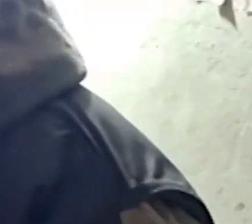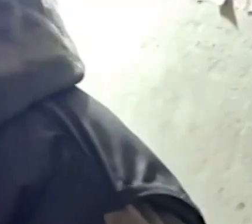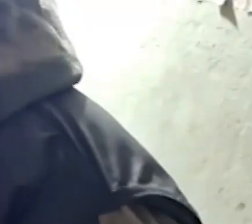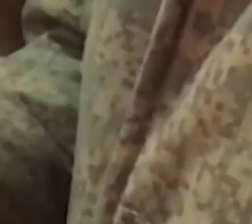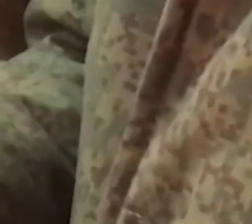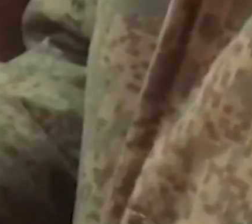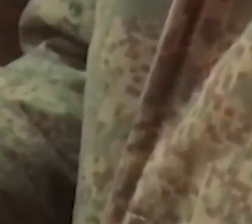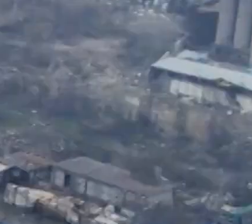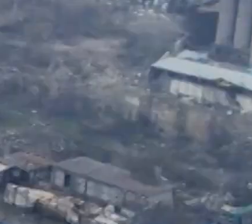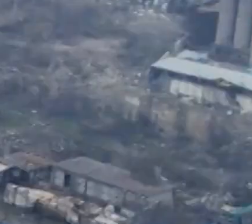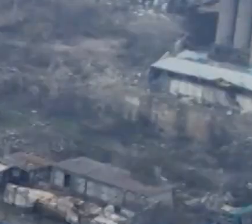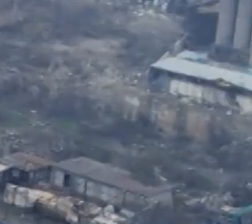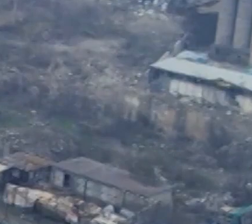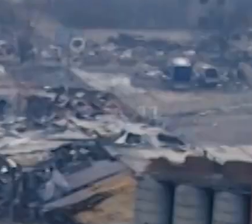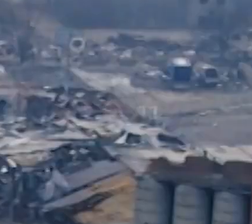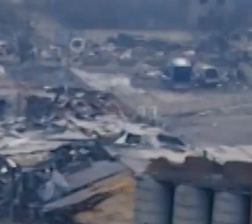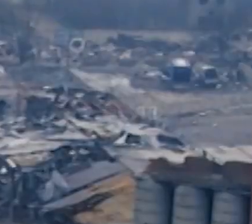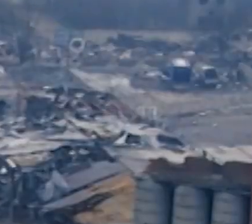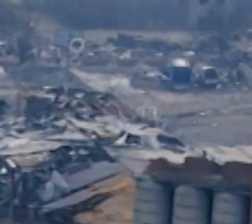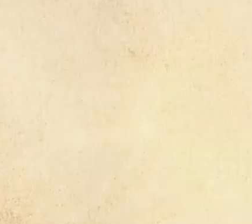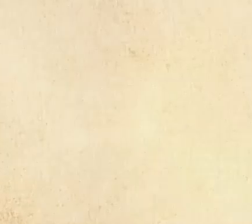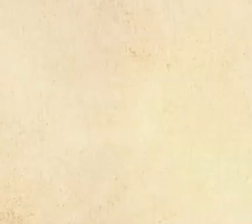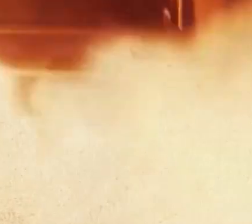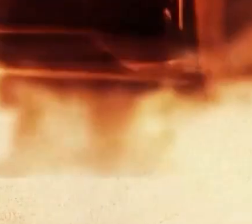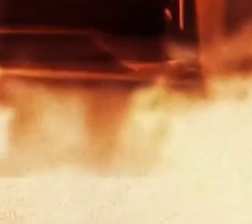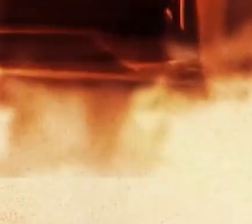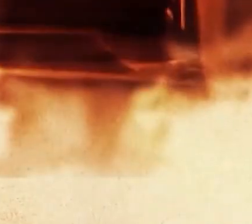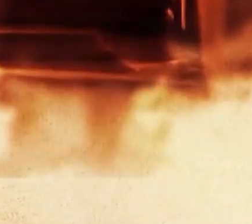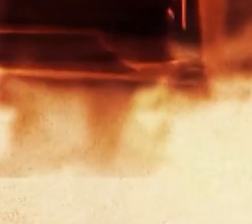и война проклятая? Священная война.